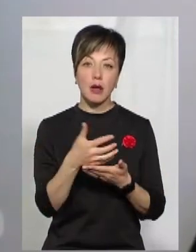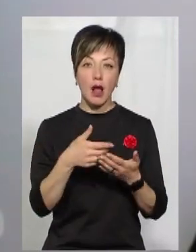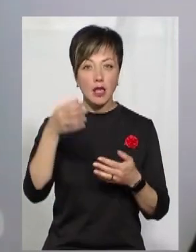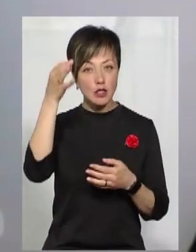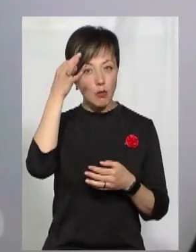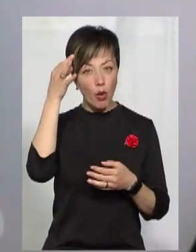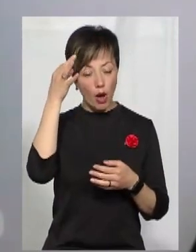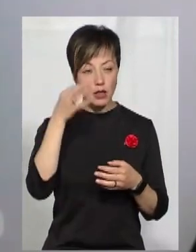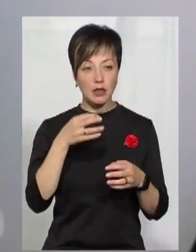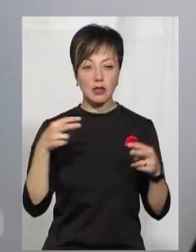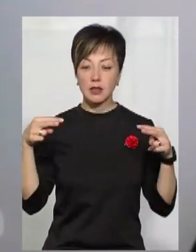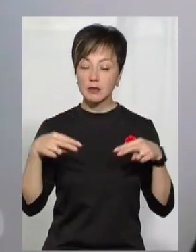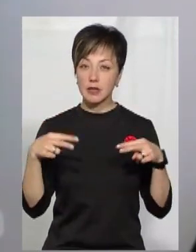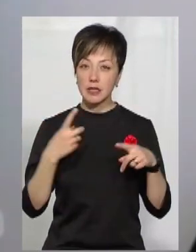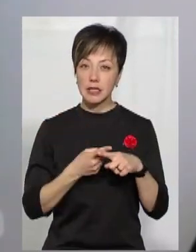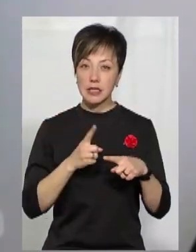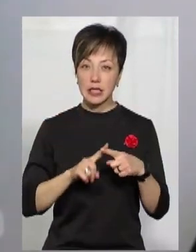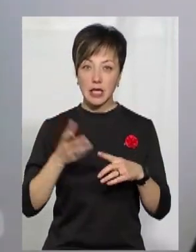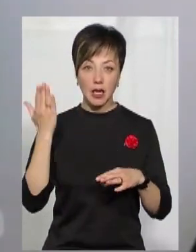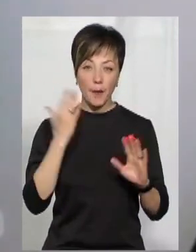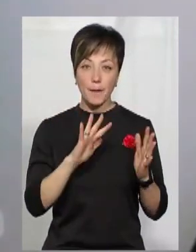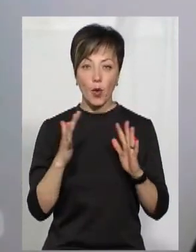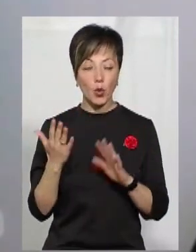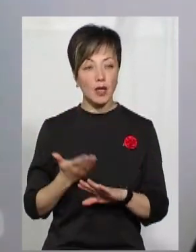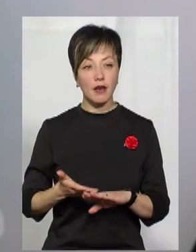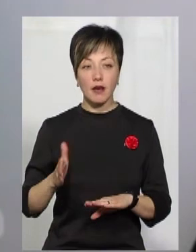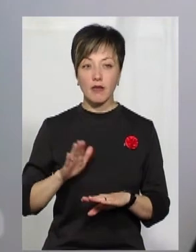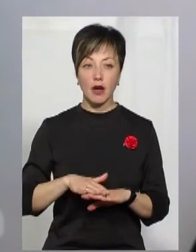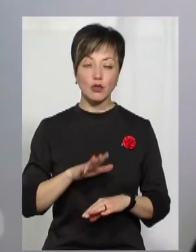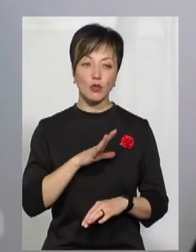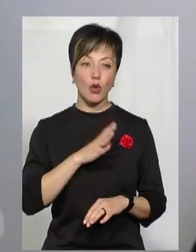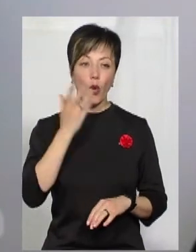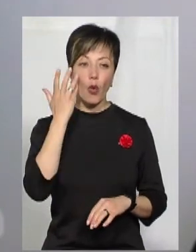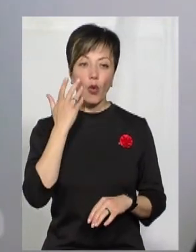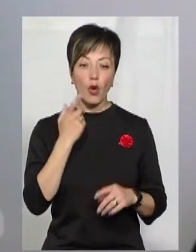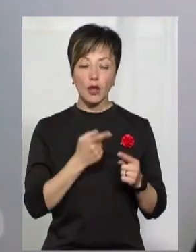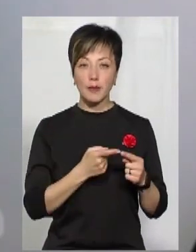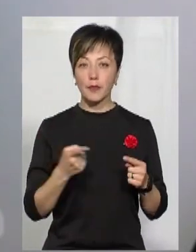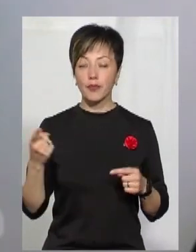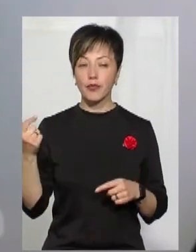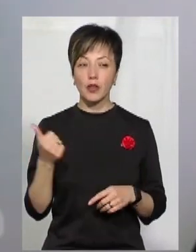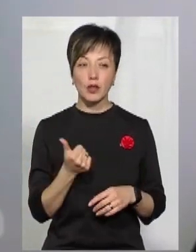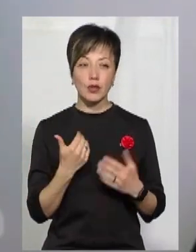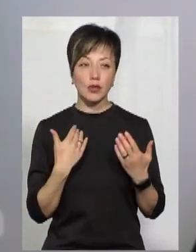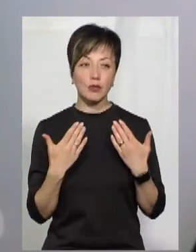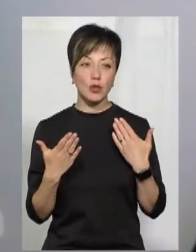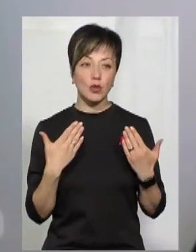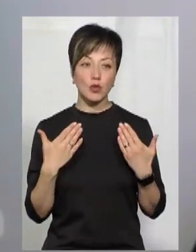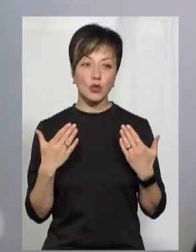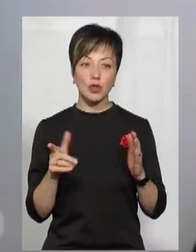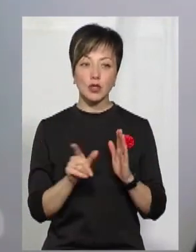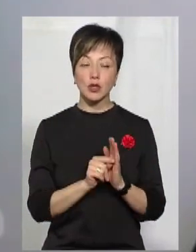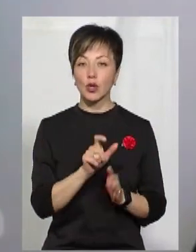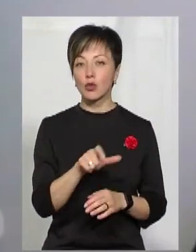очевидців тих подій. І ну, я вам скажу, надзвичайно важко було, тому що коли цілий тиждень ти спілкуєшся з людьми і